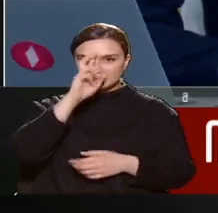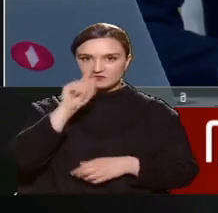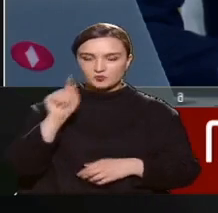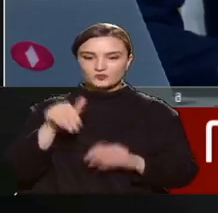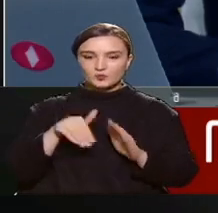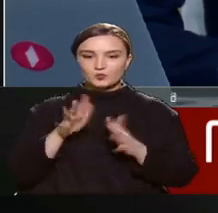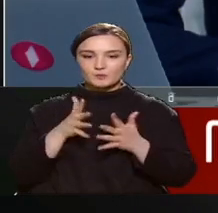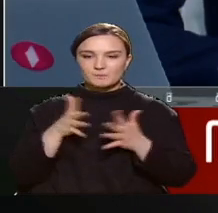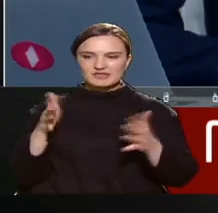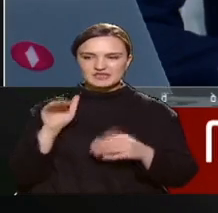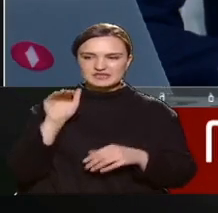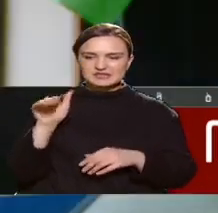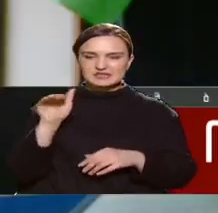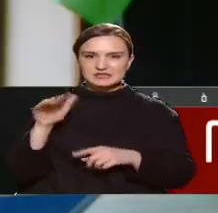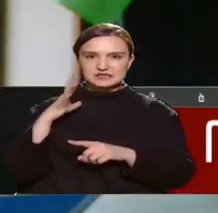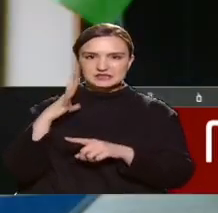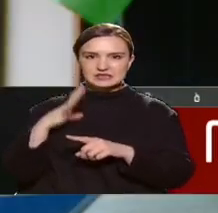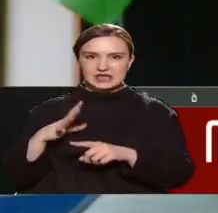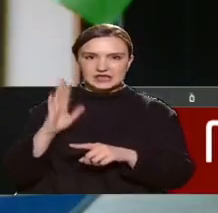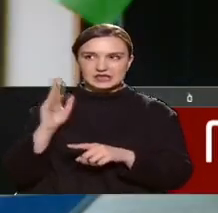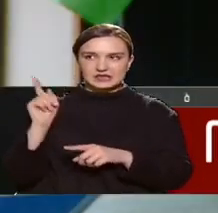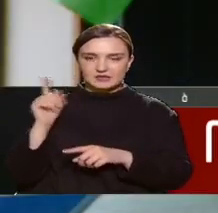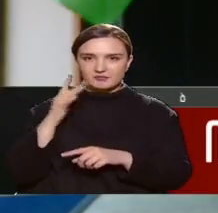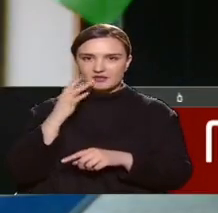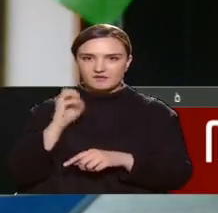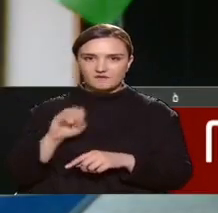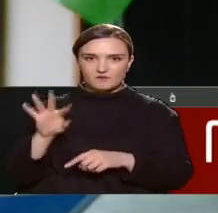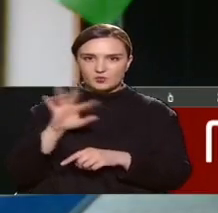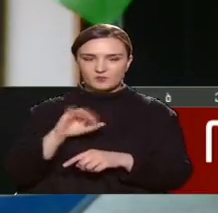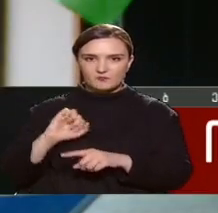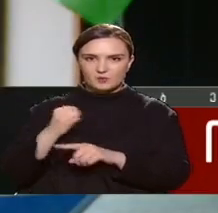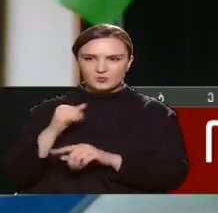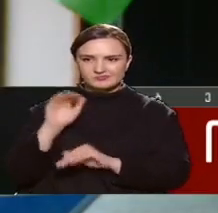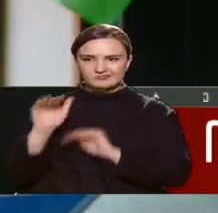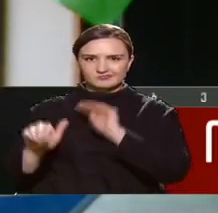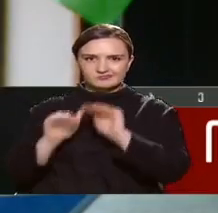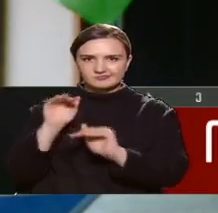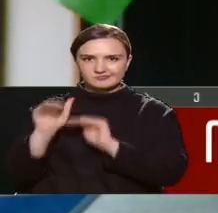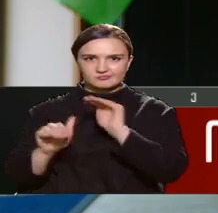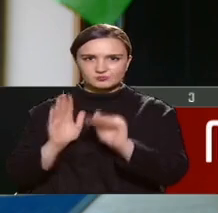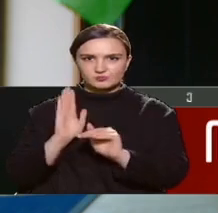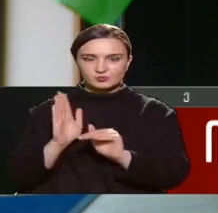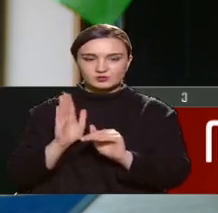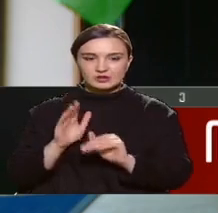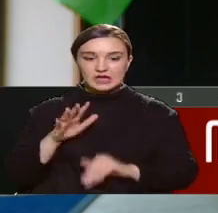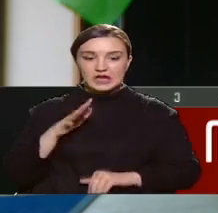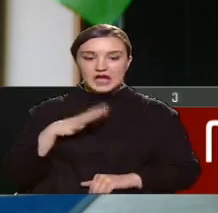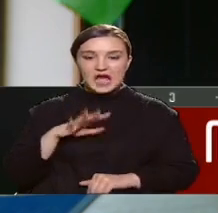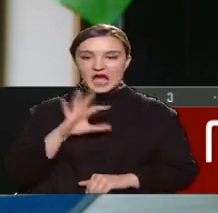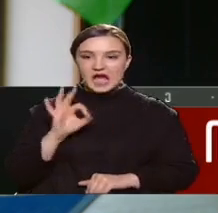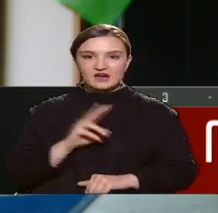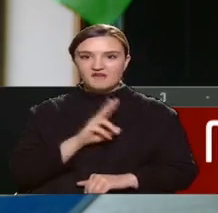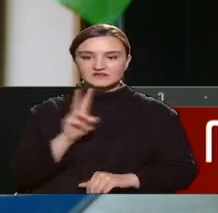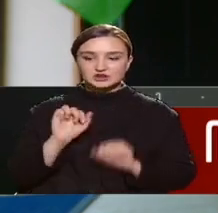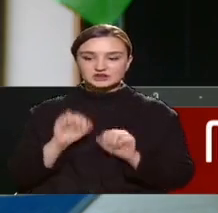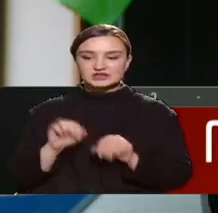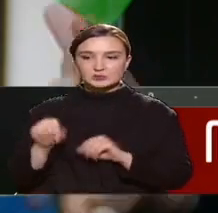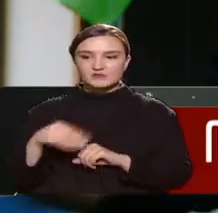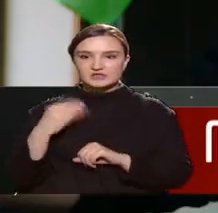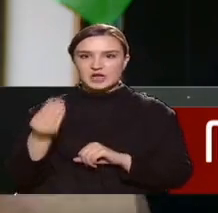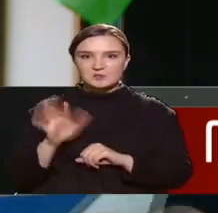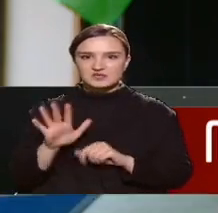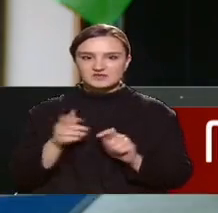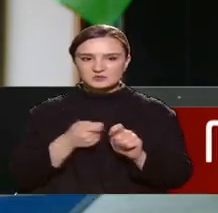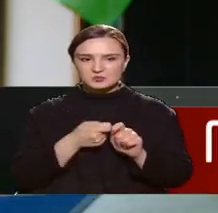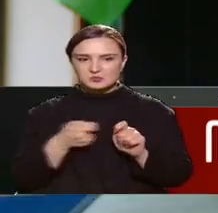თავრობაზე უფრო მეტი წნეხი იქნება ევროპელი მეგობრებისგან ამ შემთხვევაში და უბრალოდ არავინ არ მისცემს შესაძლებლობას ქართულის ნებას ეს მნიშვნელოვანი რეფორმები